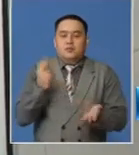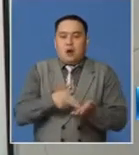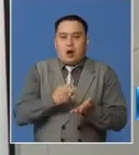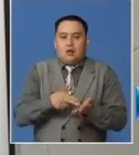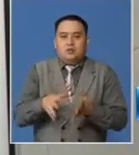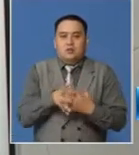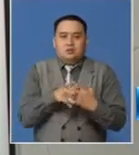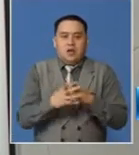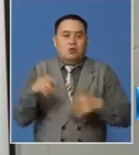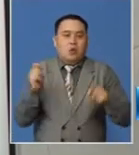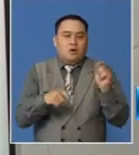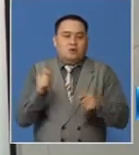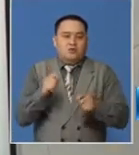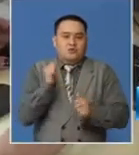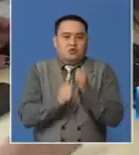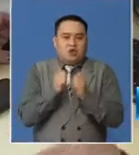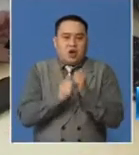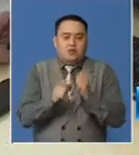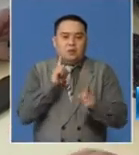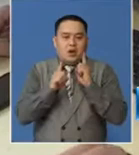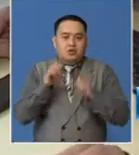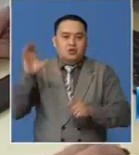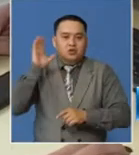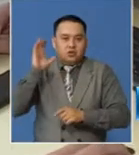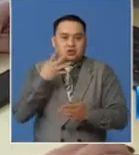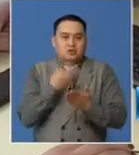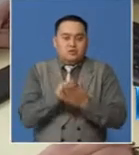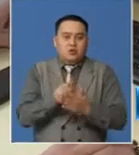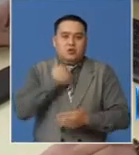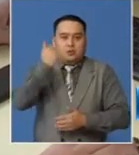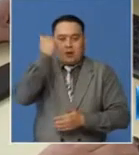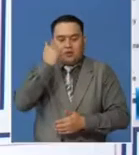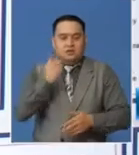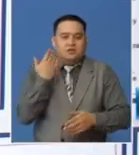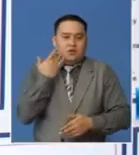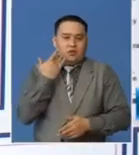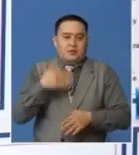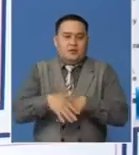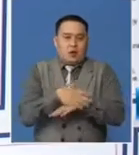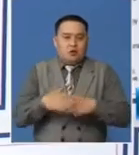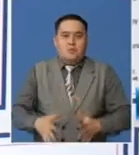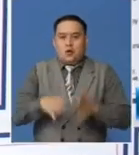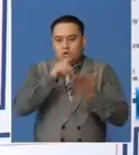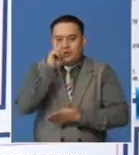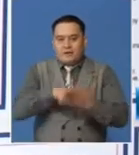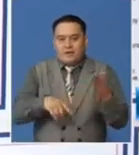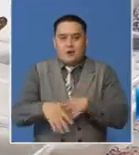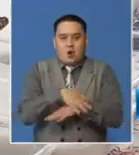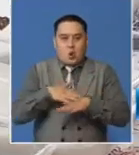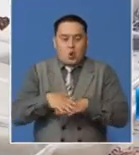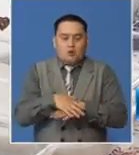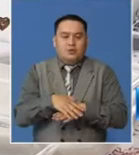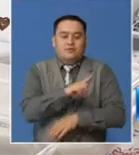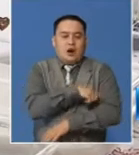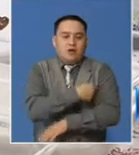свидетельствуют сельские сходы, где все чаще медики слышат в свой адрес слова благодарности. С большим доверием к людям в белых